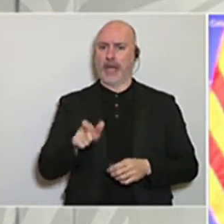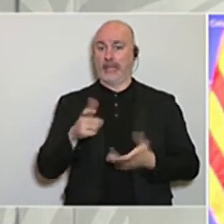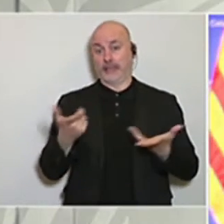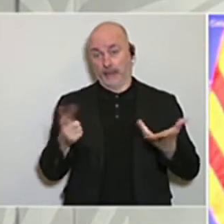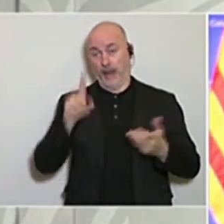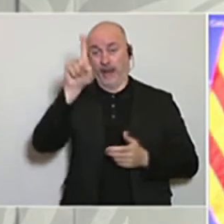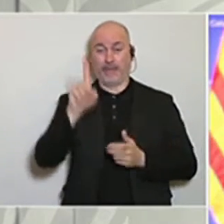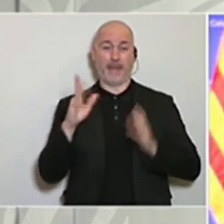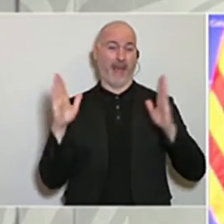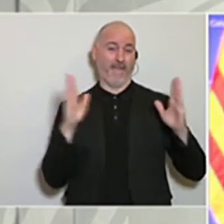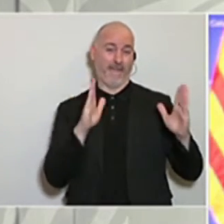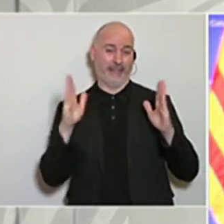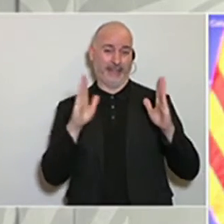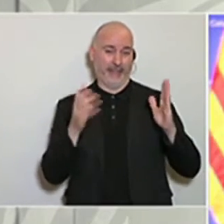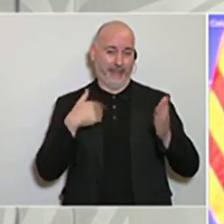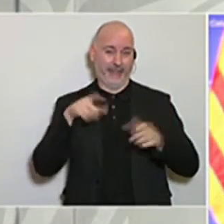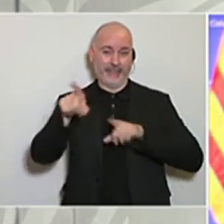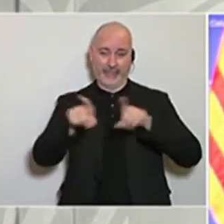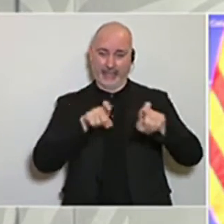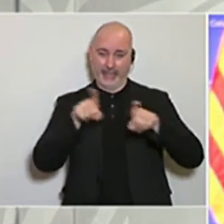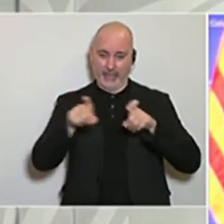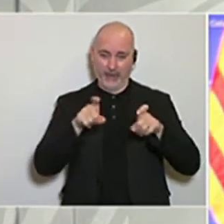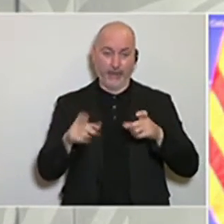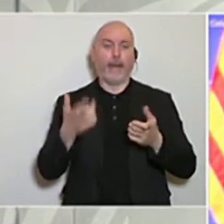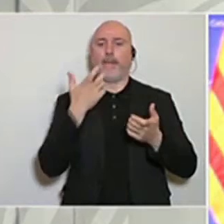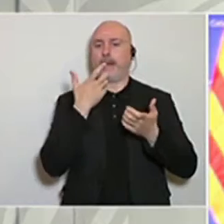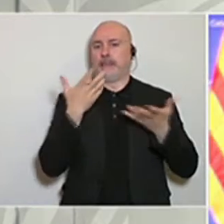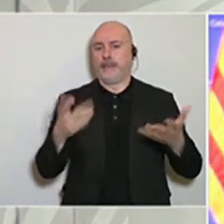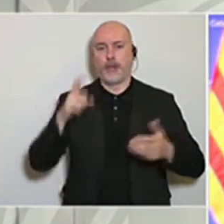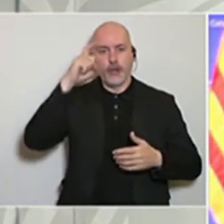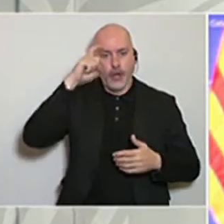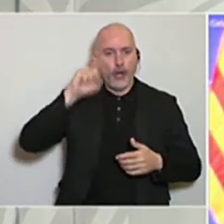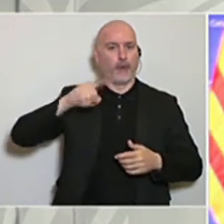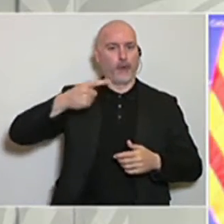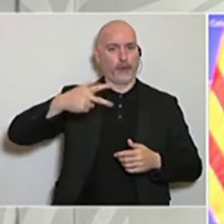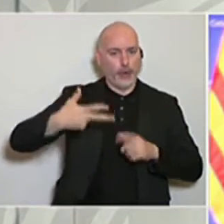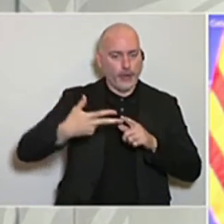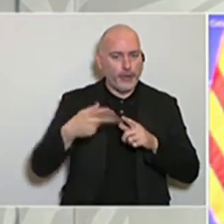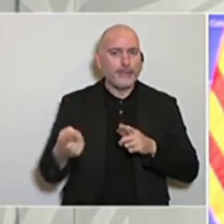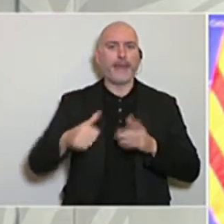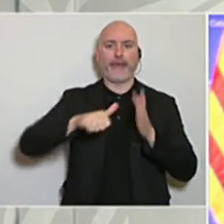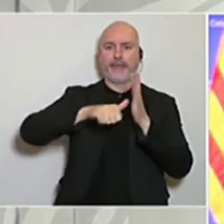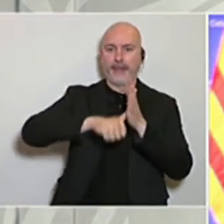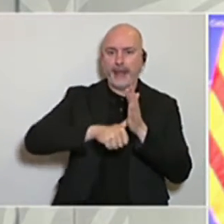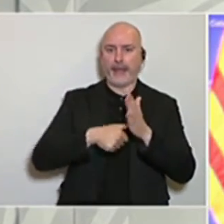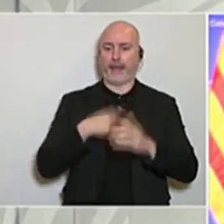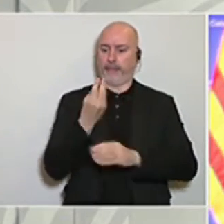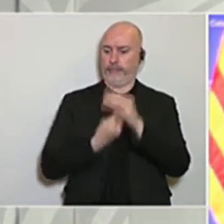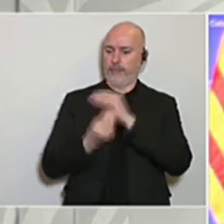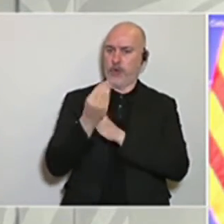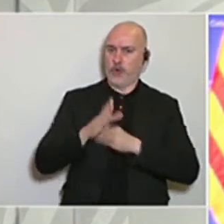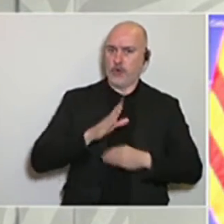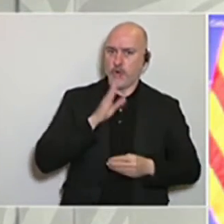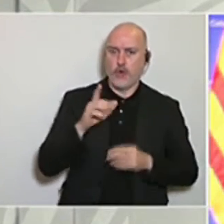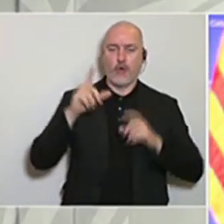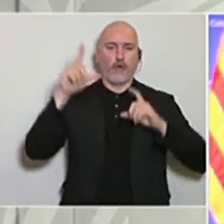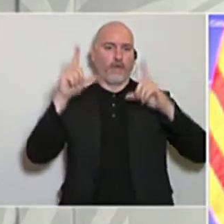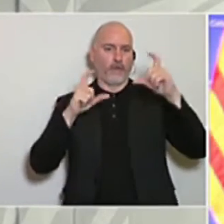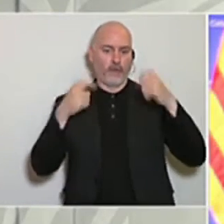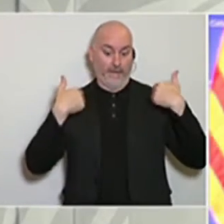primera fase del procés selectiu, com són el nom i cognoms, el DNI, la nacionalitat, una fotografia de la